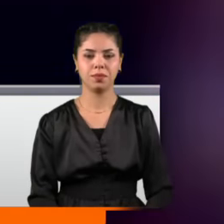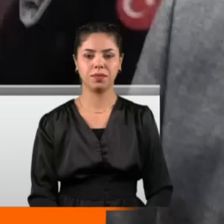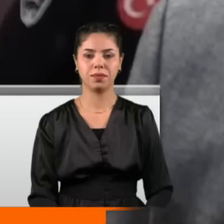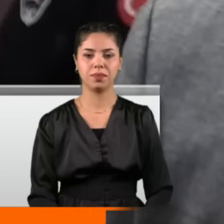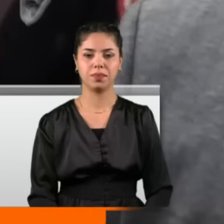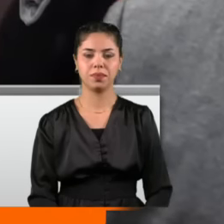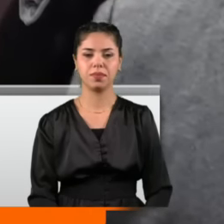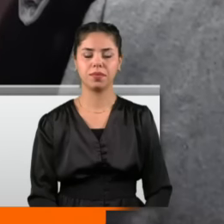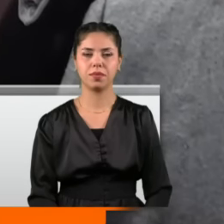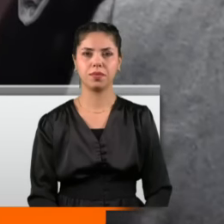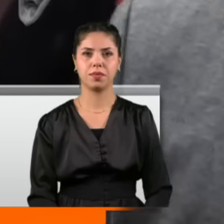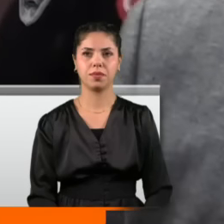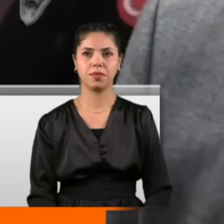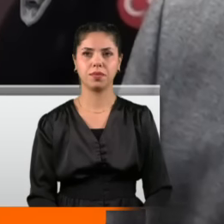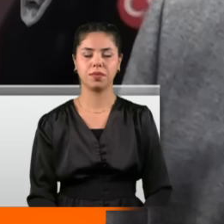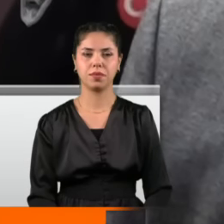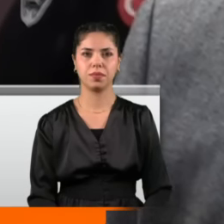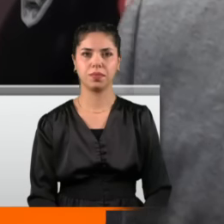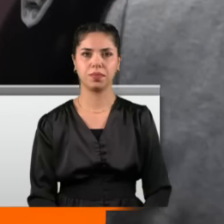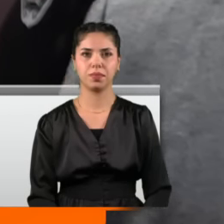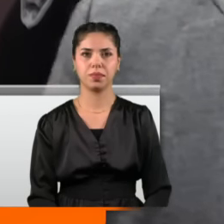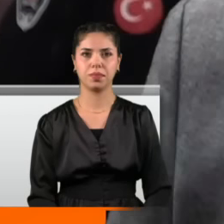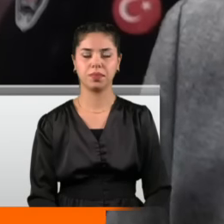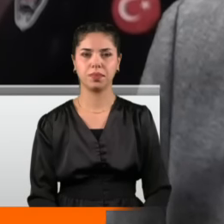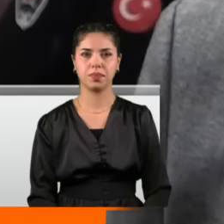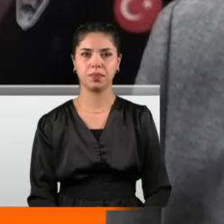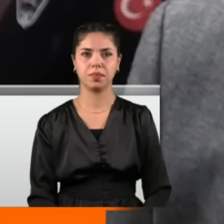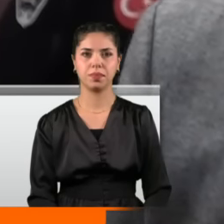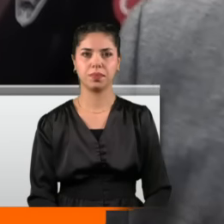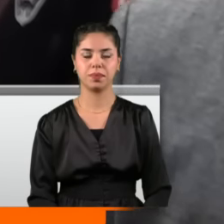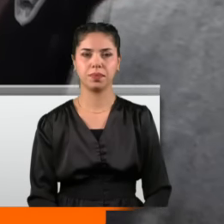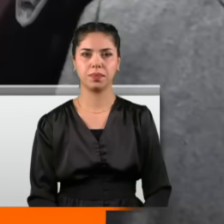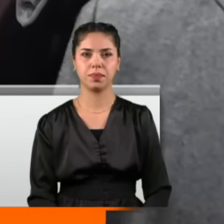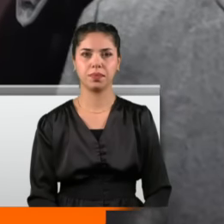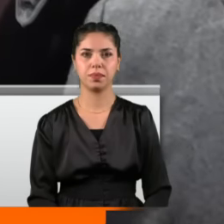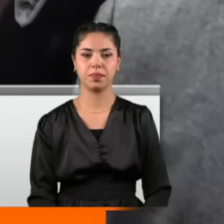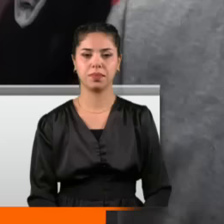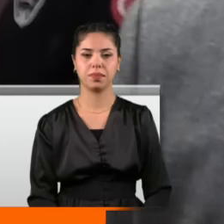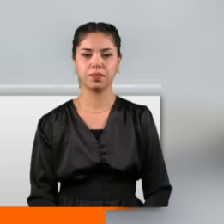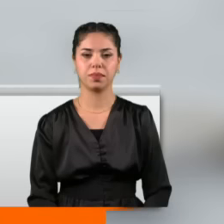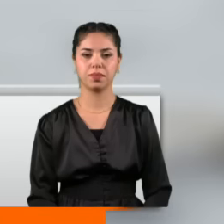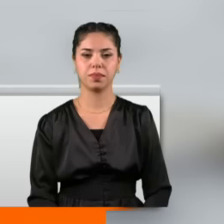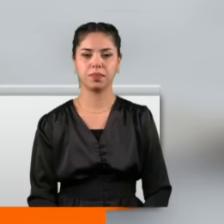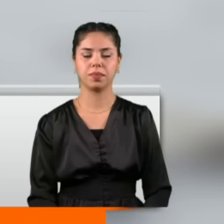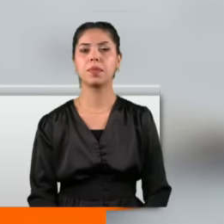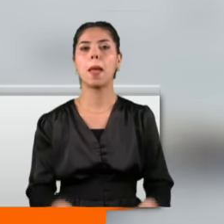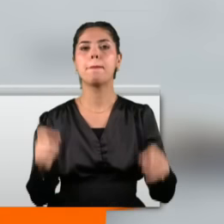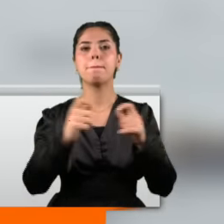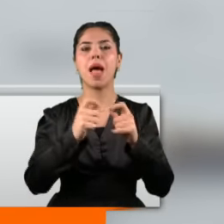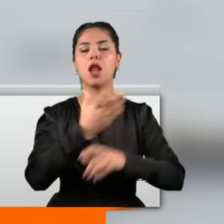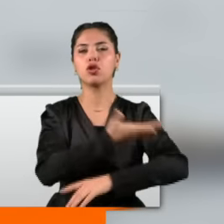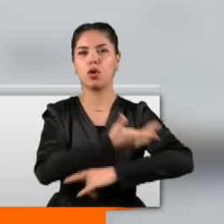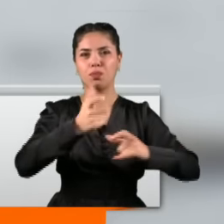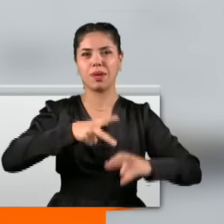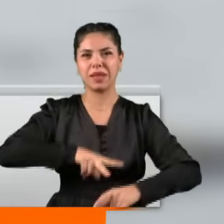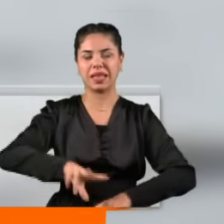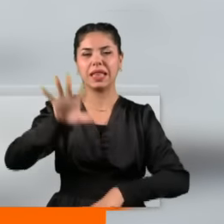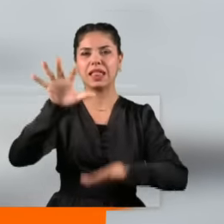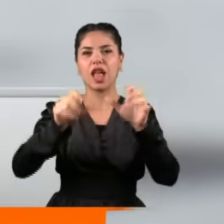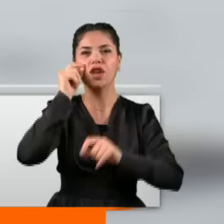ettik. Kar yağışından dolayı da nereye gideceklerini bilemedikleri için bitkin düşmüşler herhalde ki beklemişler. Belarus uyruklu ikiz